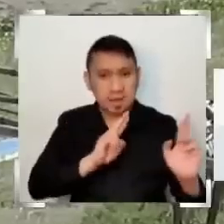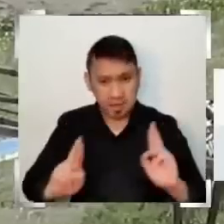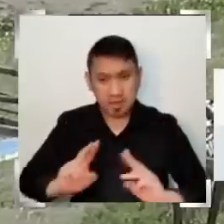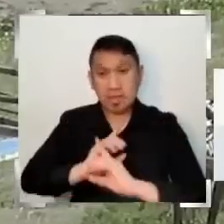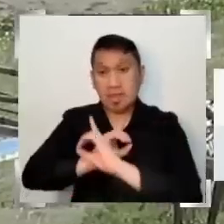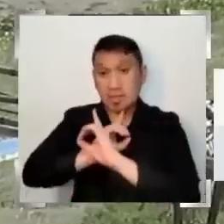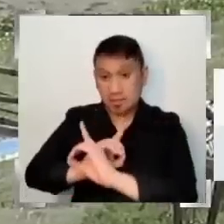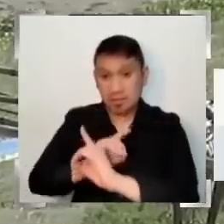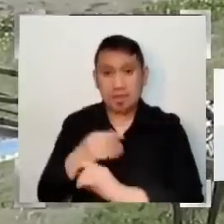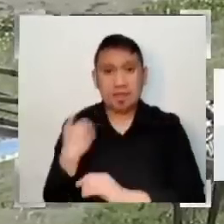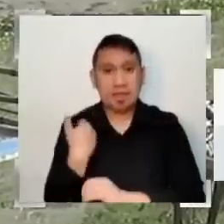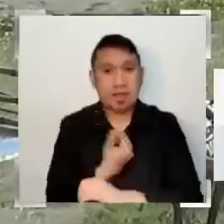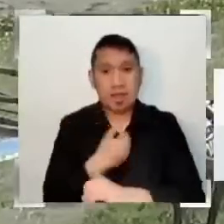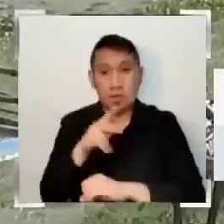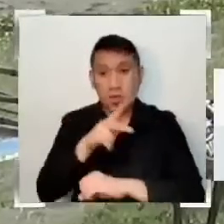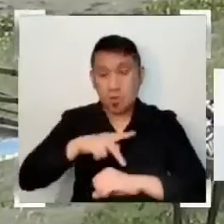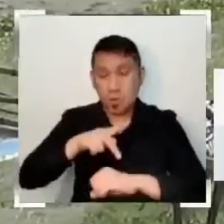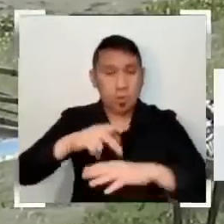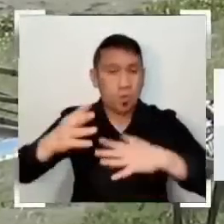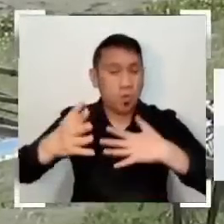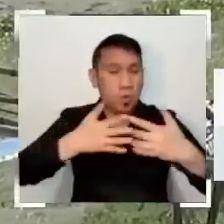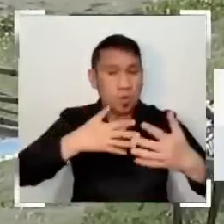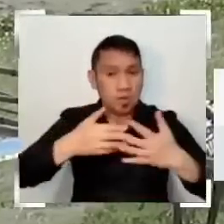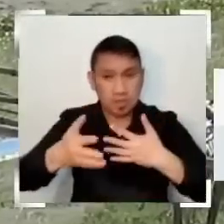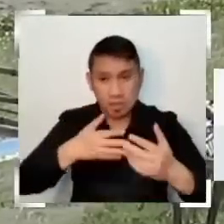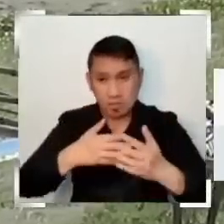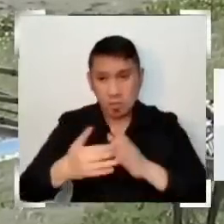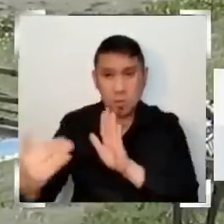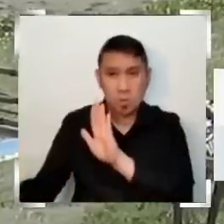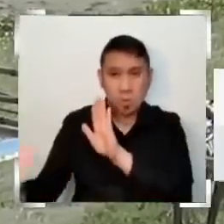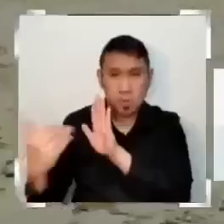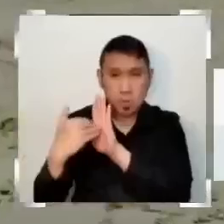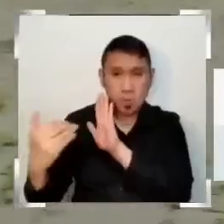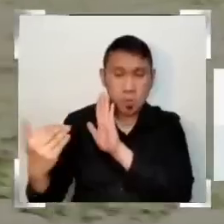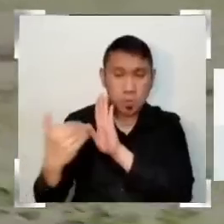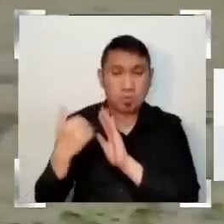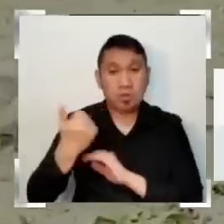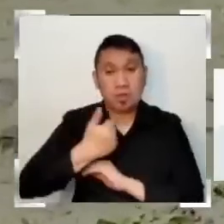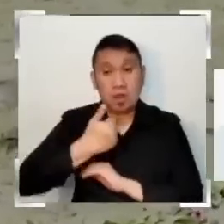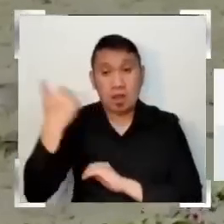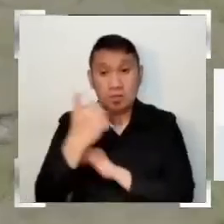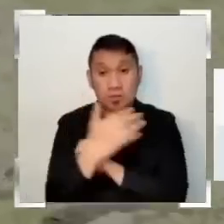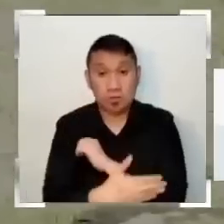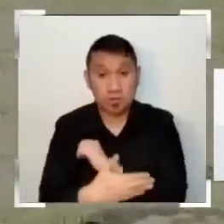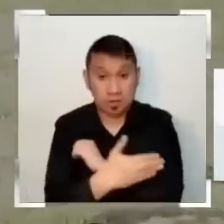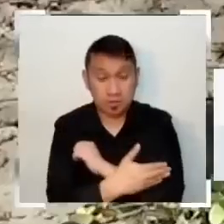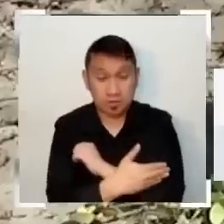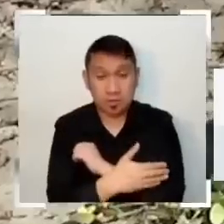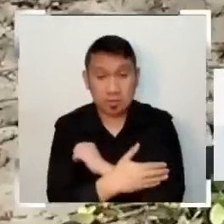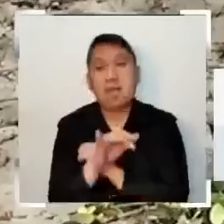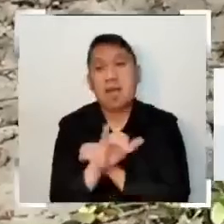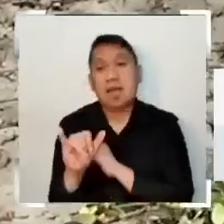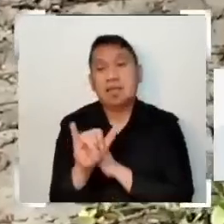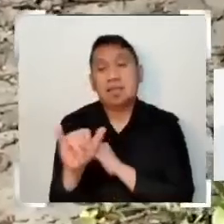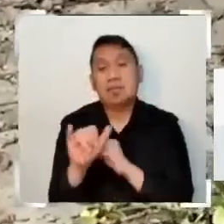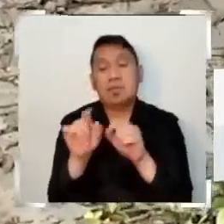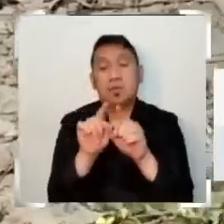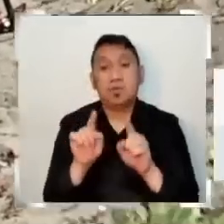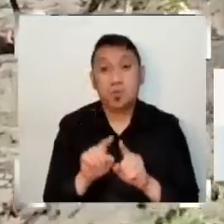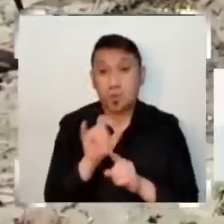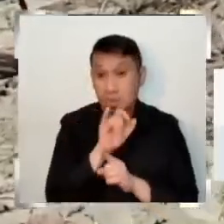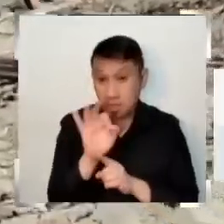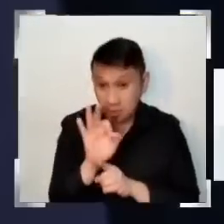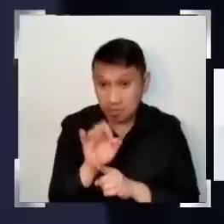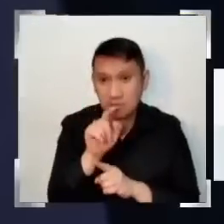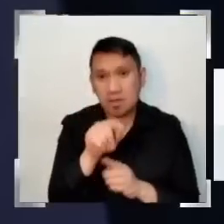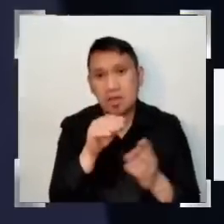ating bansa sa anumang uri ng pag-atake ng ibang bansa. Ganon din naman ang inaasahan nila kung sila ang